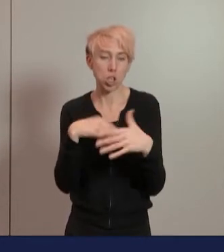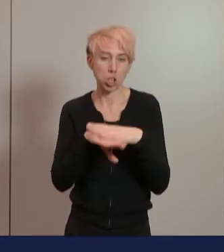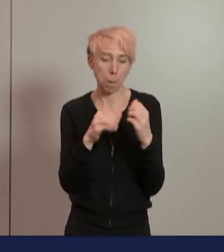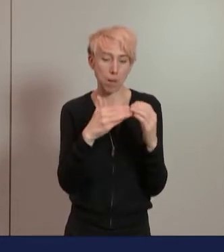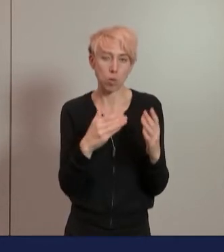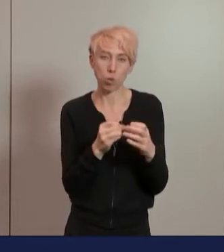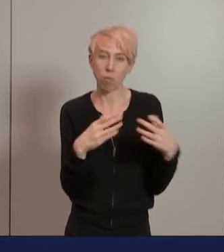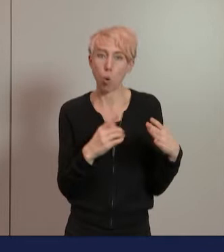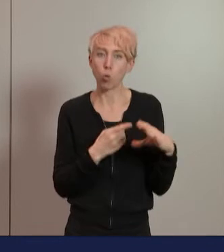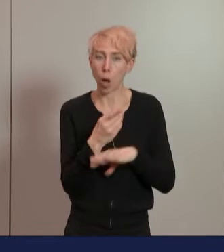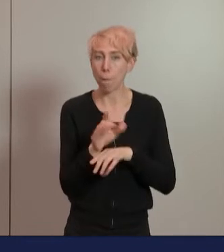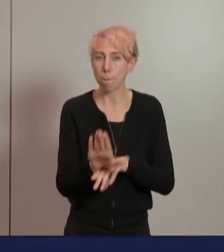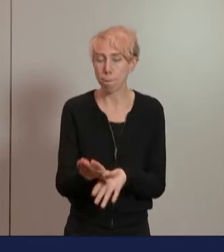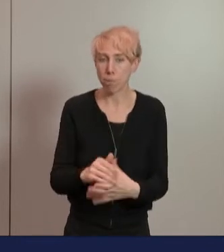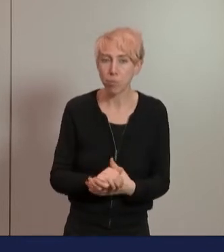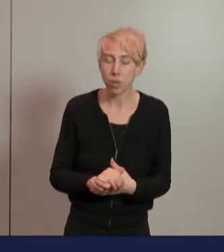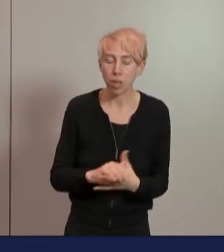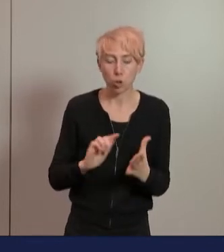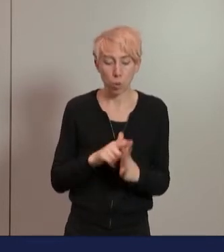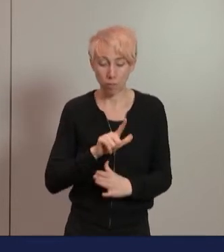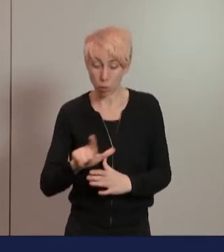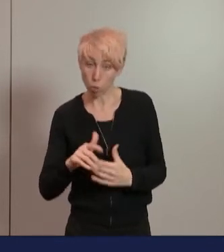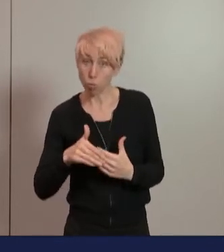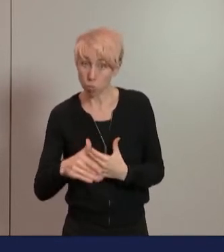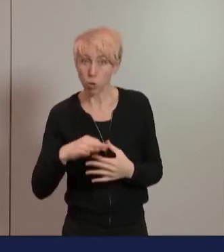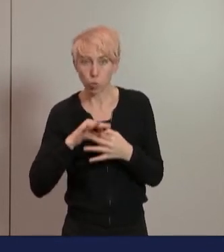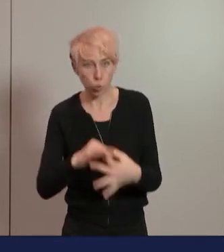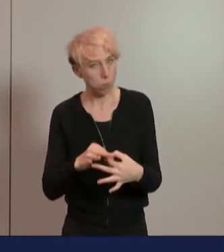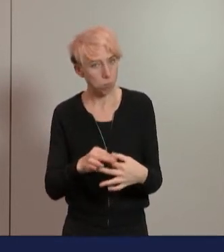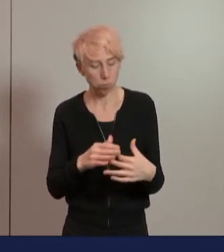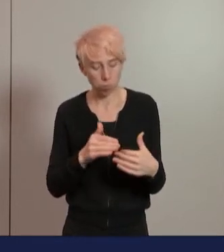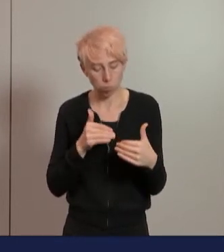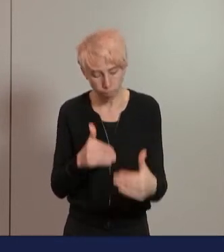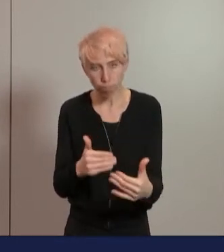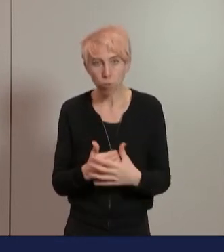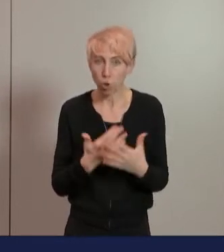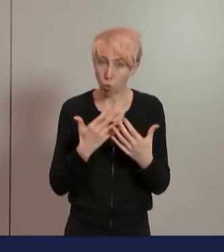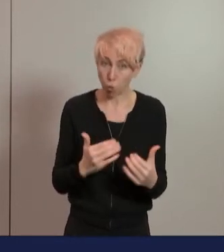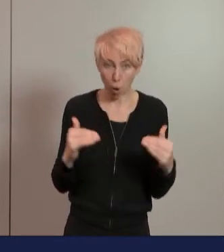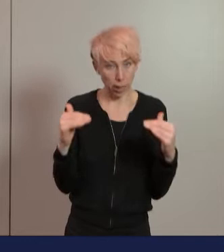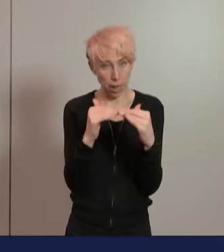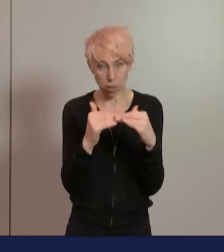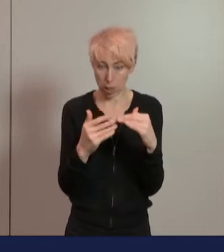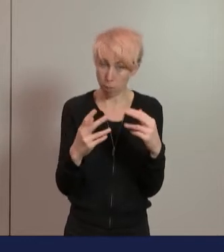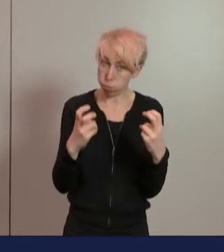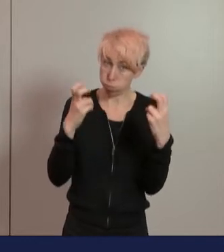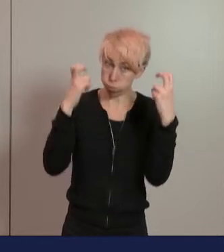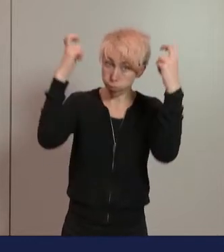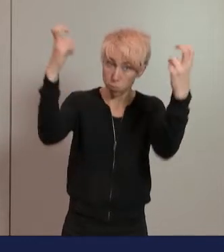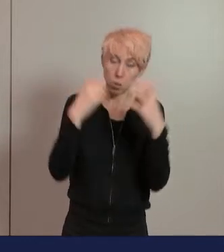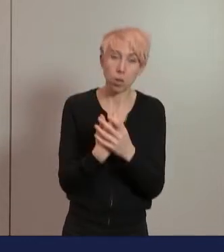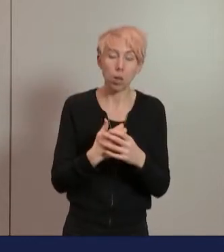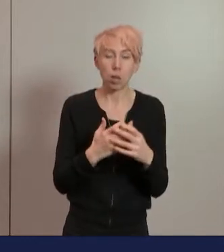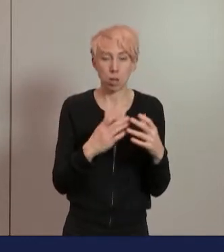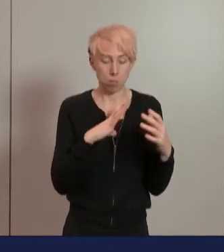Perspective 2022, donc on poursuit sur cet objectif de toujours plus d'égalité. On va donc formaliser une feuille